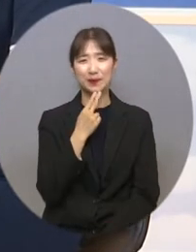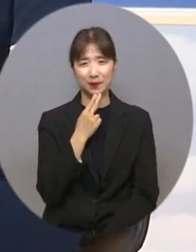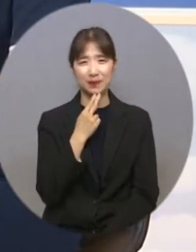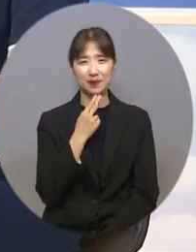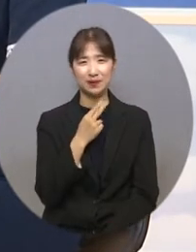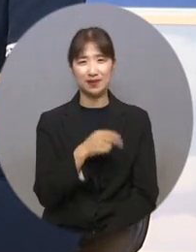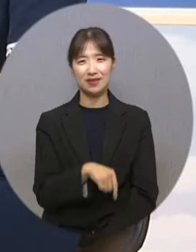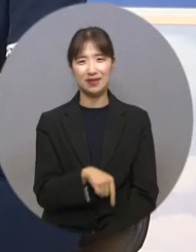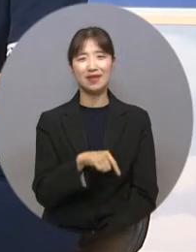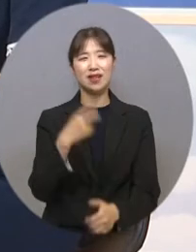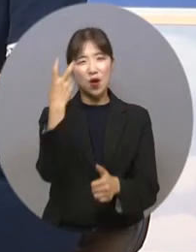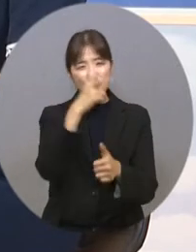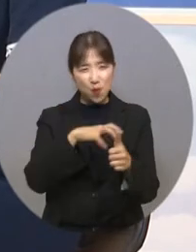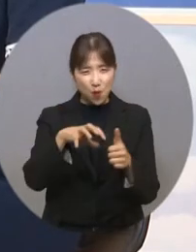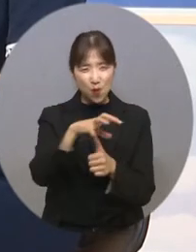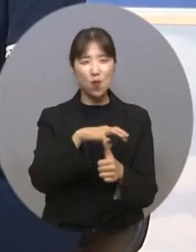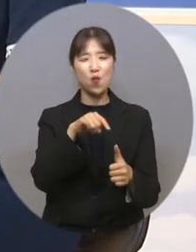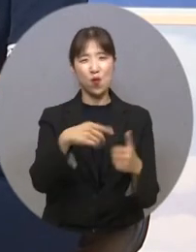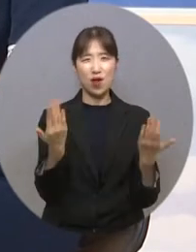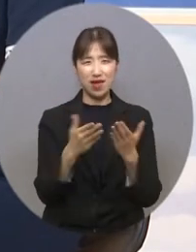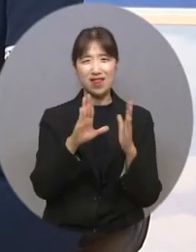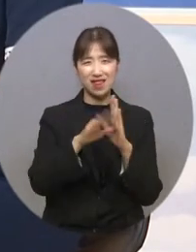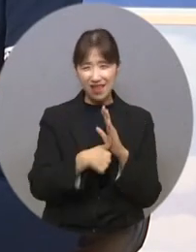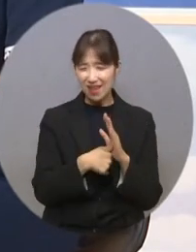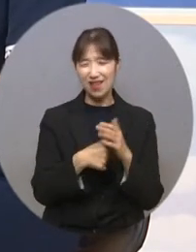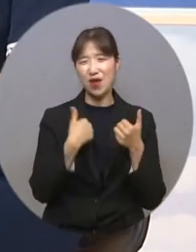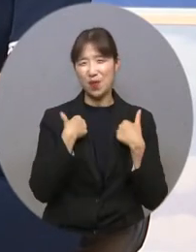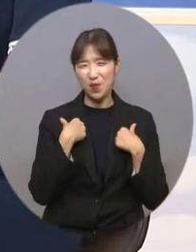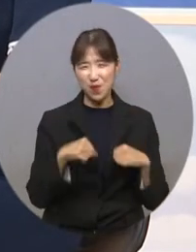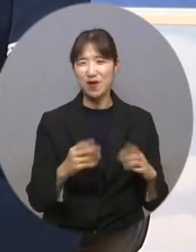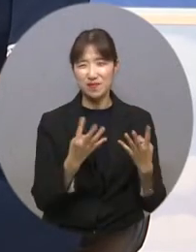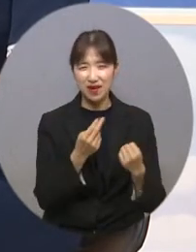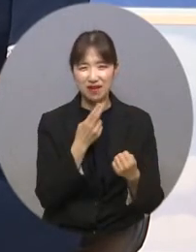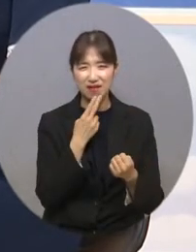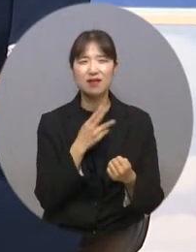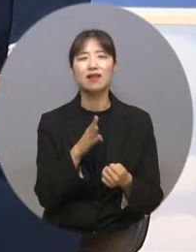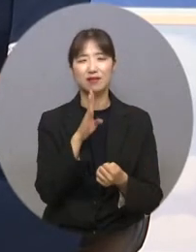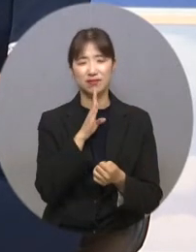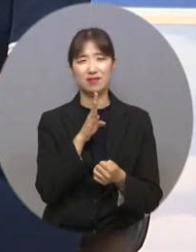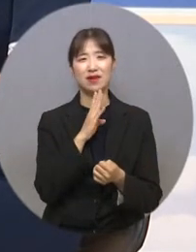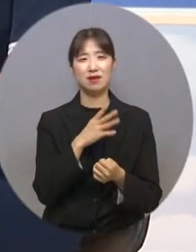아, 보호작업장 내에서는 중도 포기는 없고? 예, 예. 예. 물론